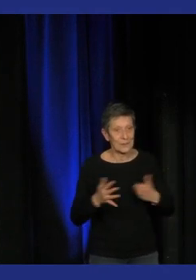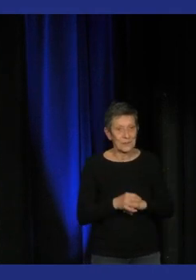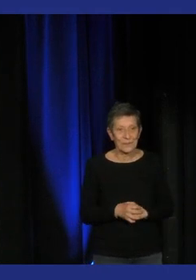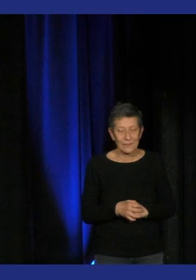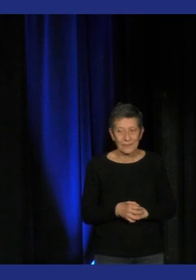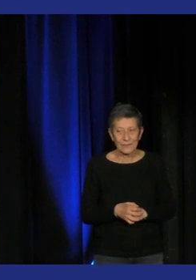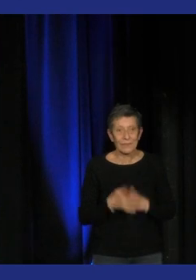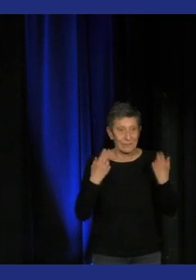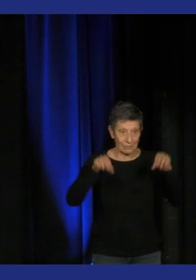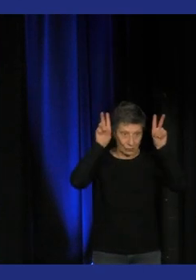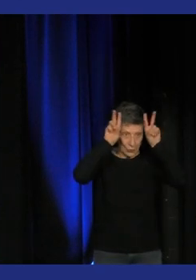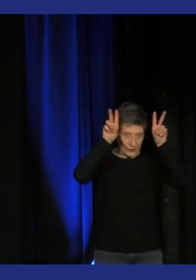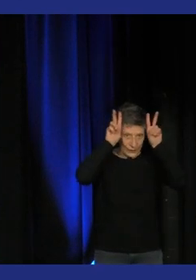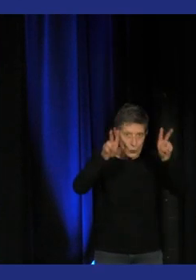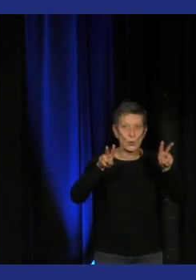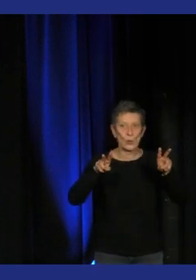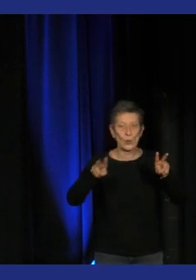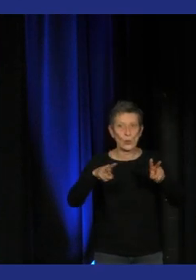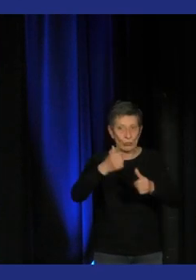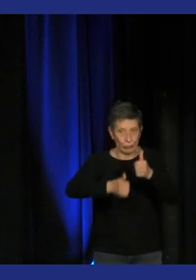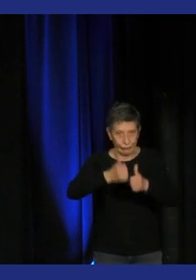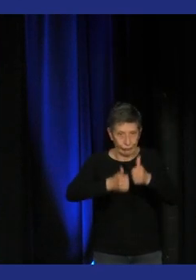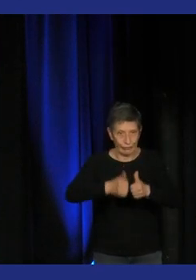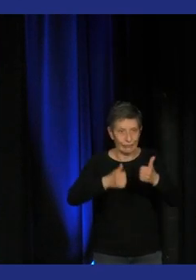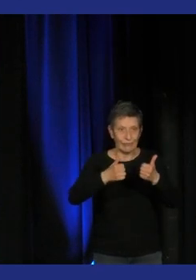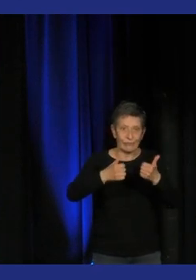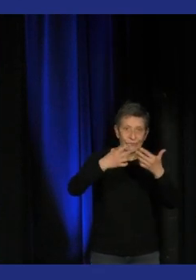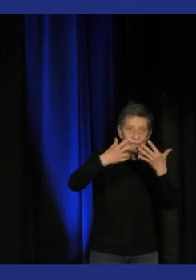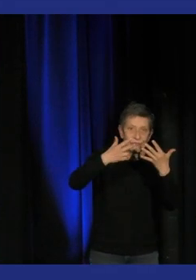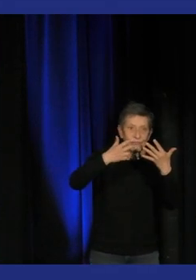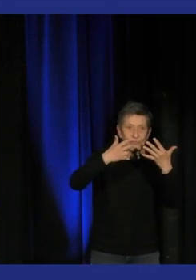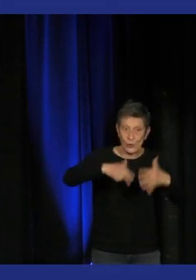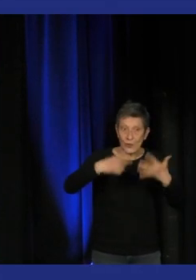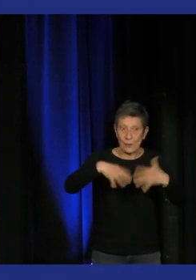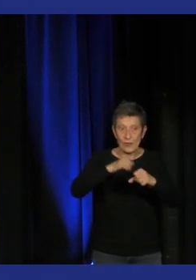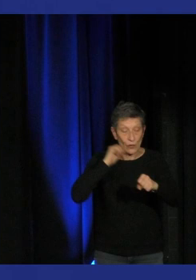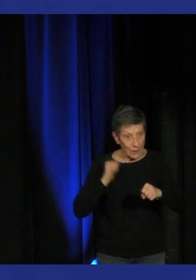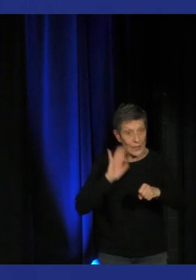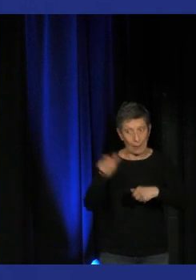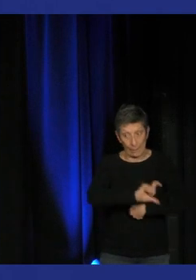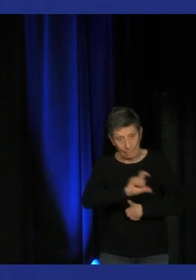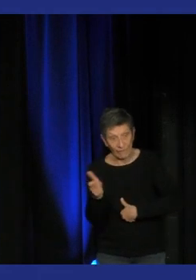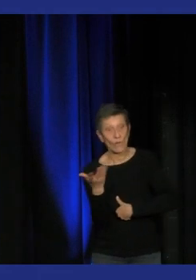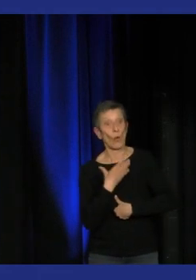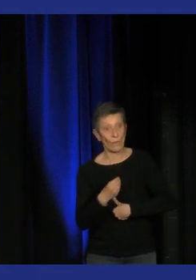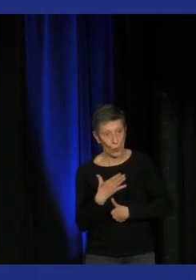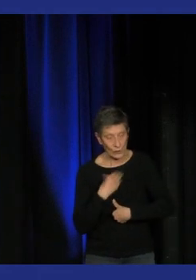les jeux équestres 18e, 19e siècle. Et le mot handicap a été appliqué pour les êtres humains en